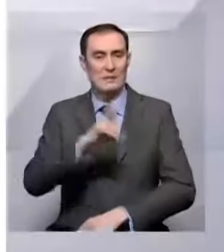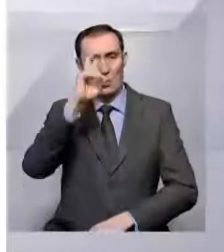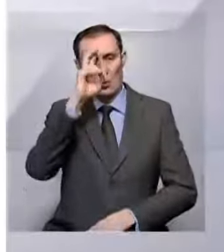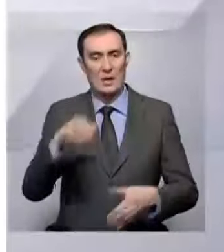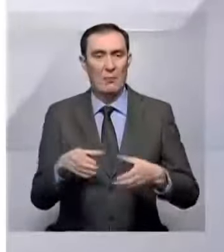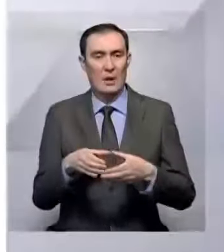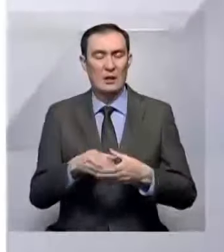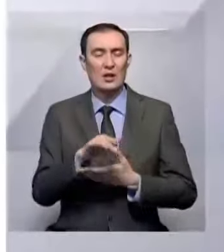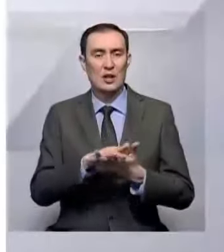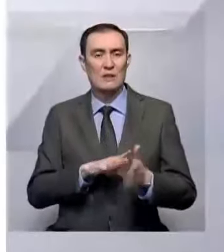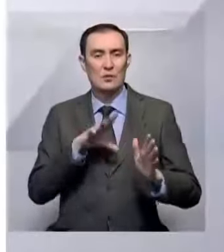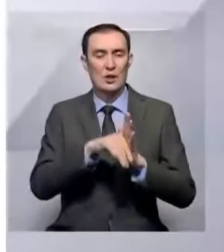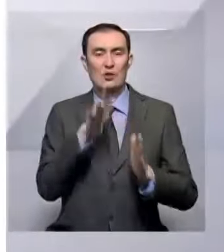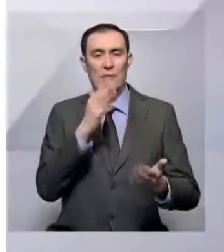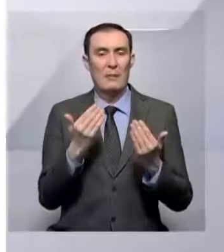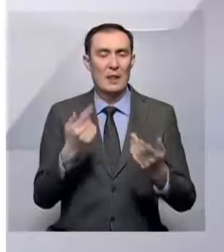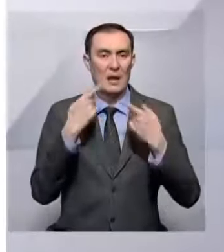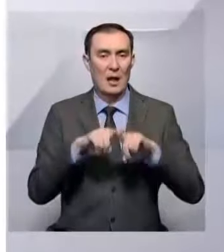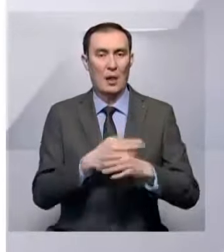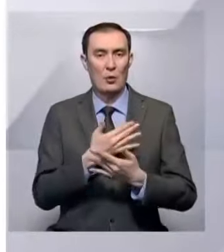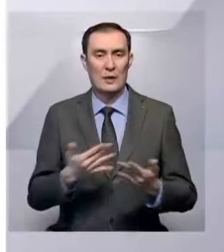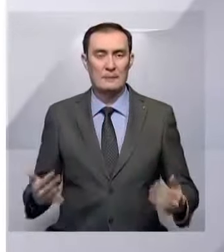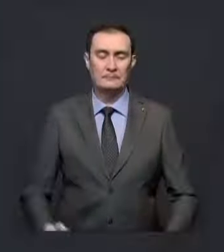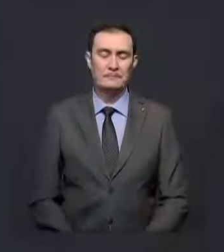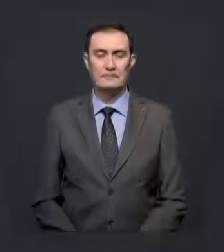и дальше внедрять современные технологии.